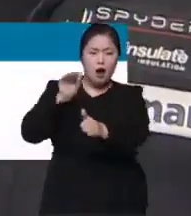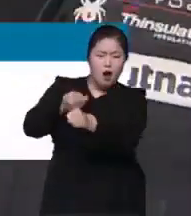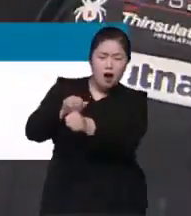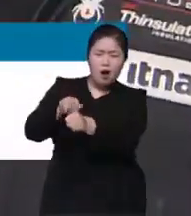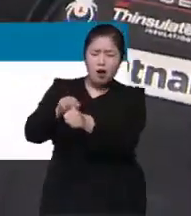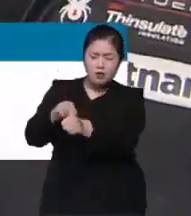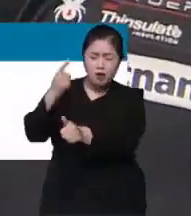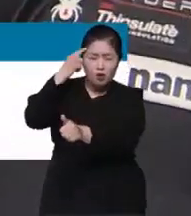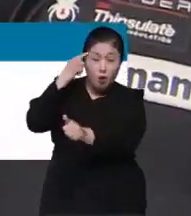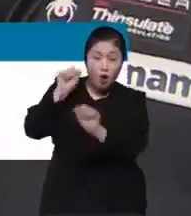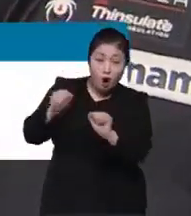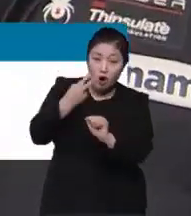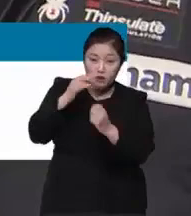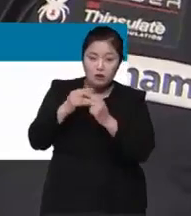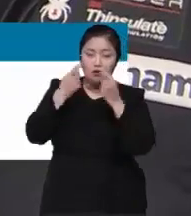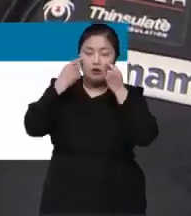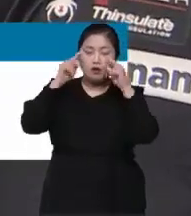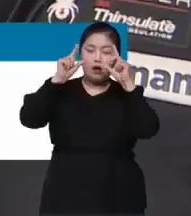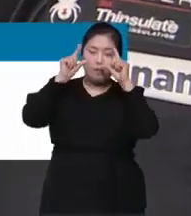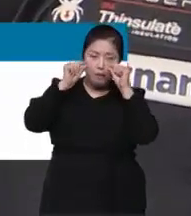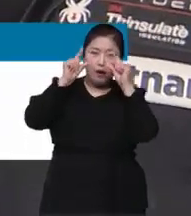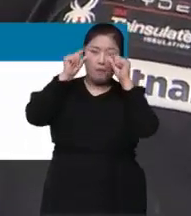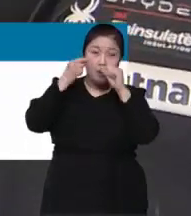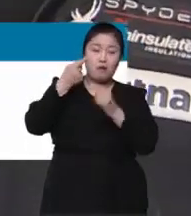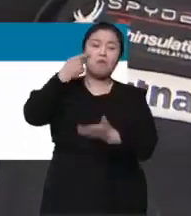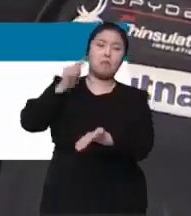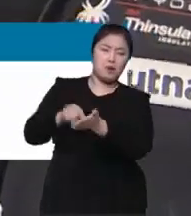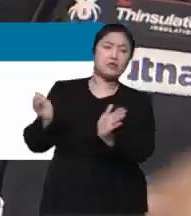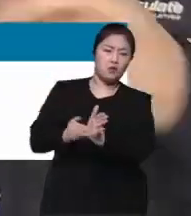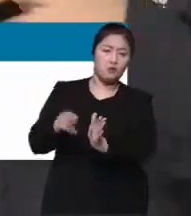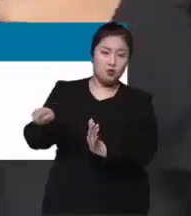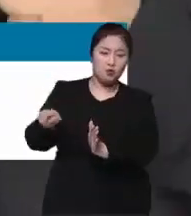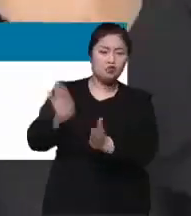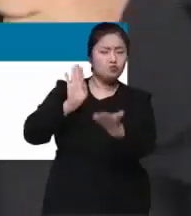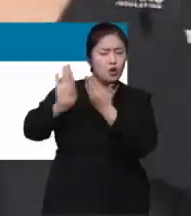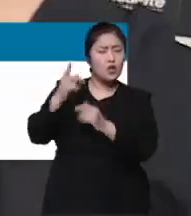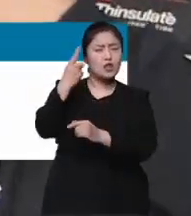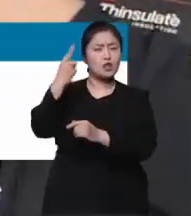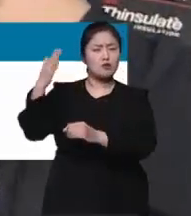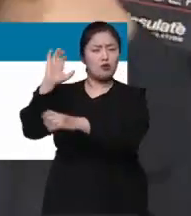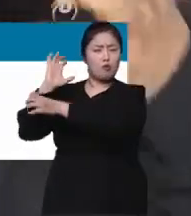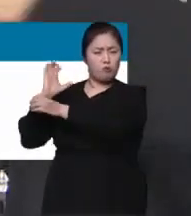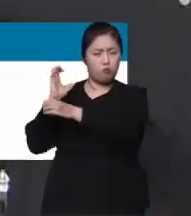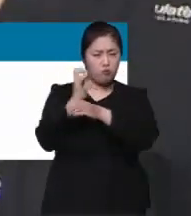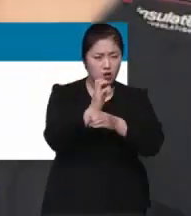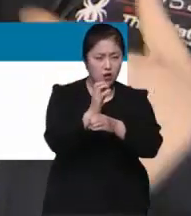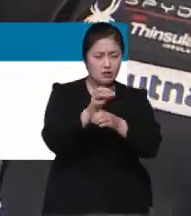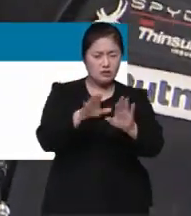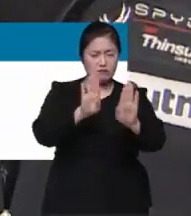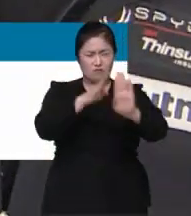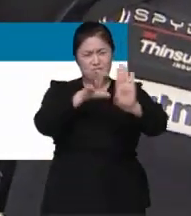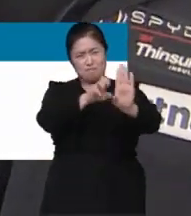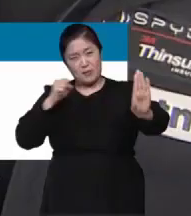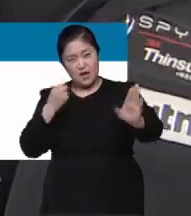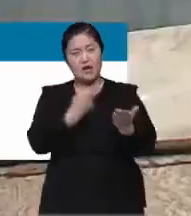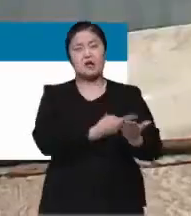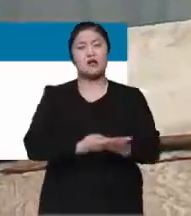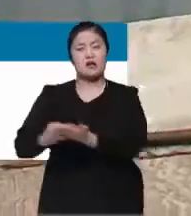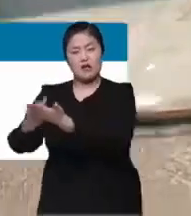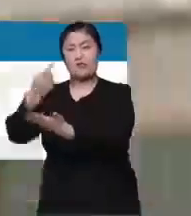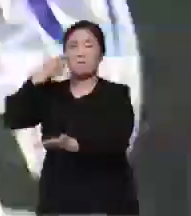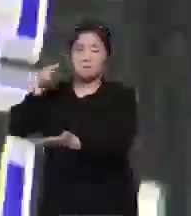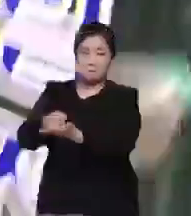차리라고 하니까는 이제 눈을 깜빡 하시더라고요. 그 뒤로 이제 119 와서 문 뜯고 실려 가시는 것까지